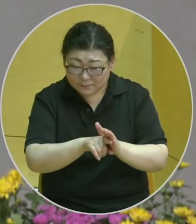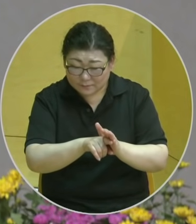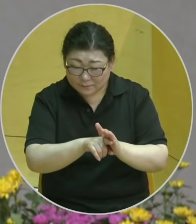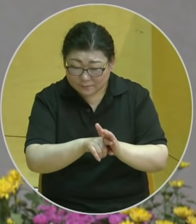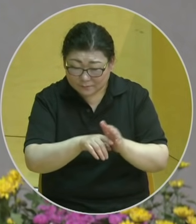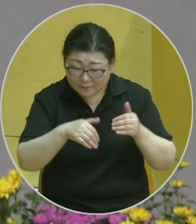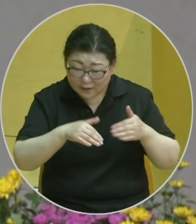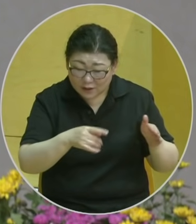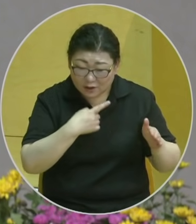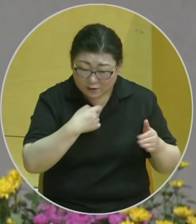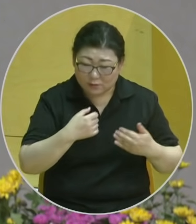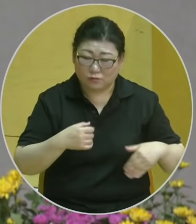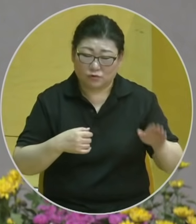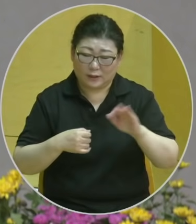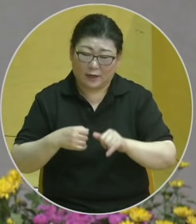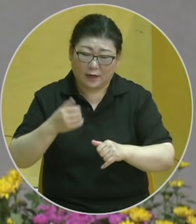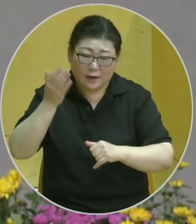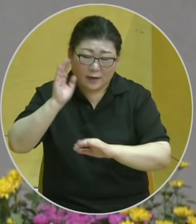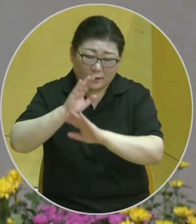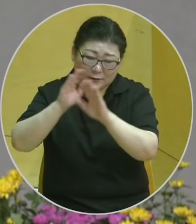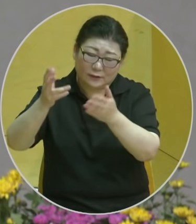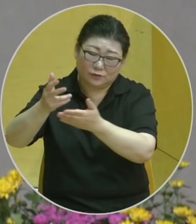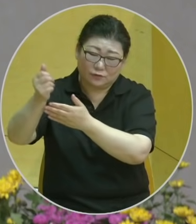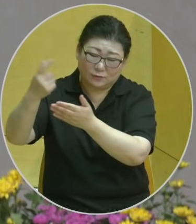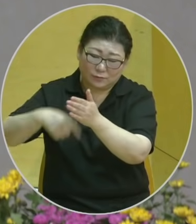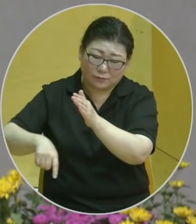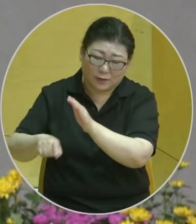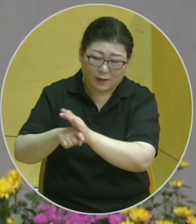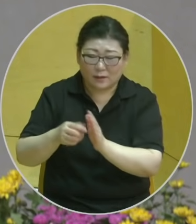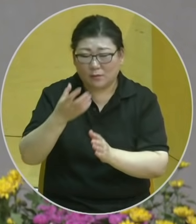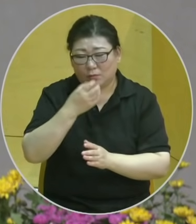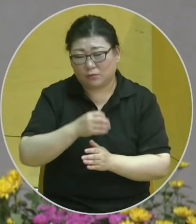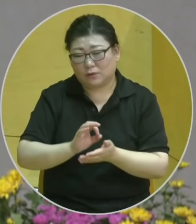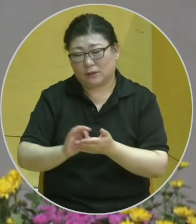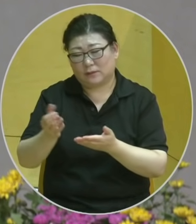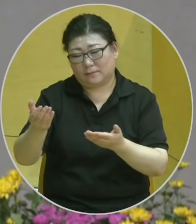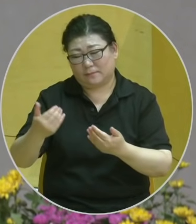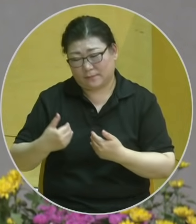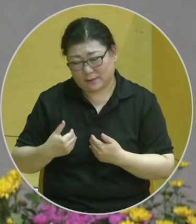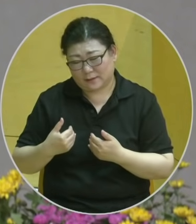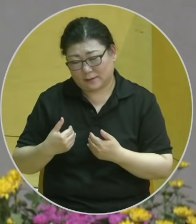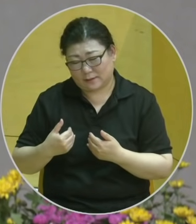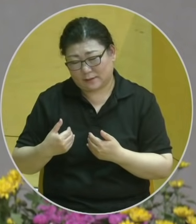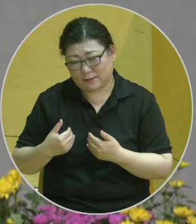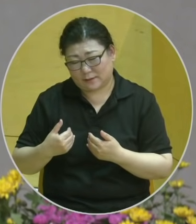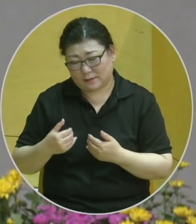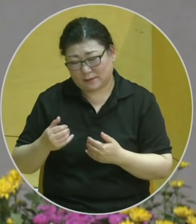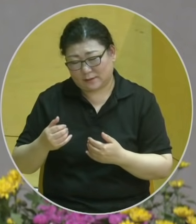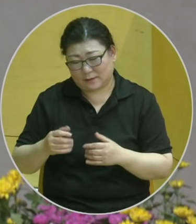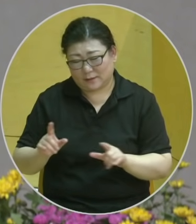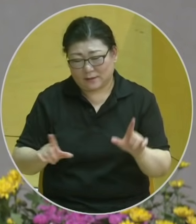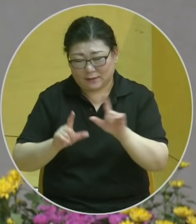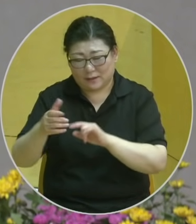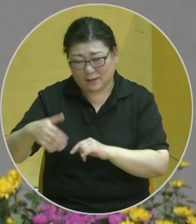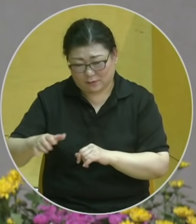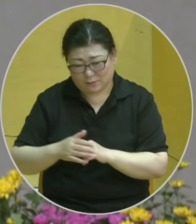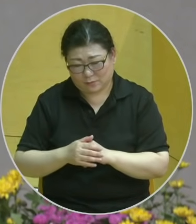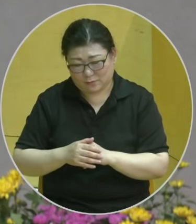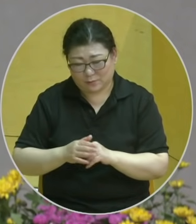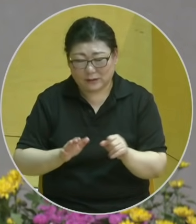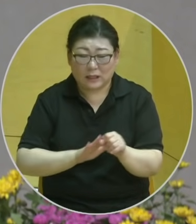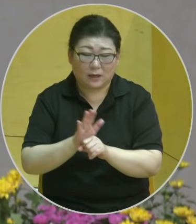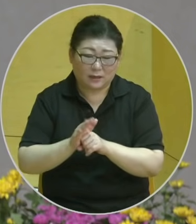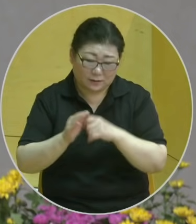우리가 하늘의 것 주님을 위하여 복되게 쓰임받을 수 있는 인생으로 살아갈 수 있도록 사랑하는 우리 성도들을 붙들어